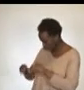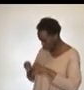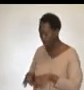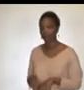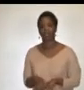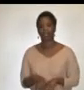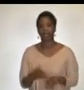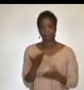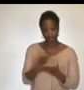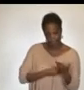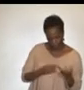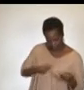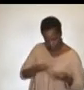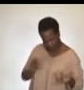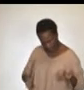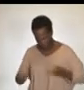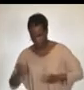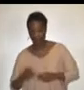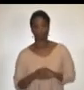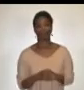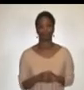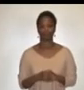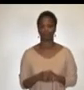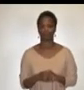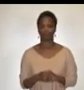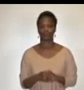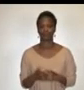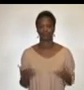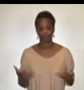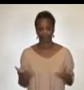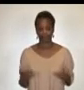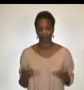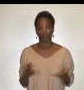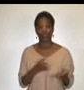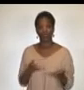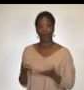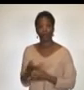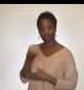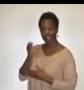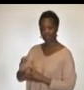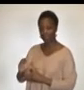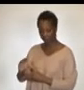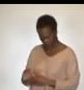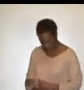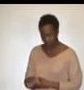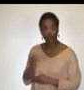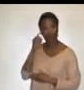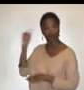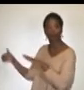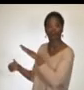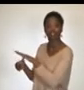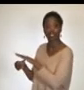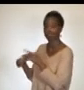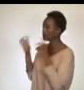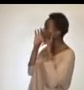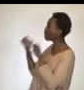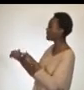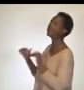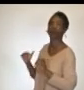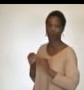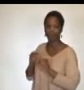manquements RH, réviser à la baisse le projet d'investissement du siège, même si des travaux s'avèrent